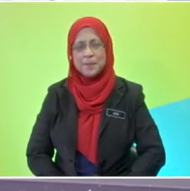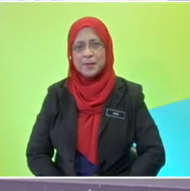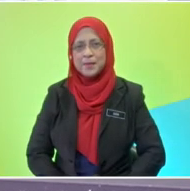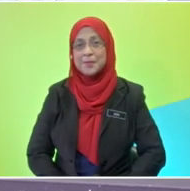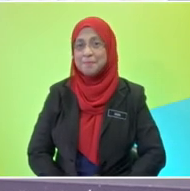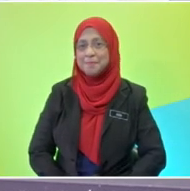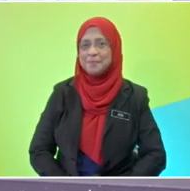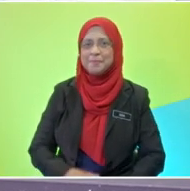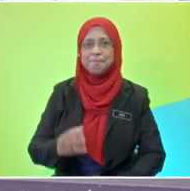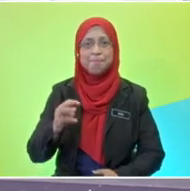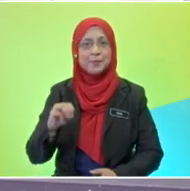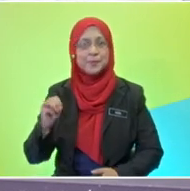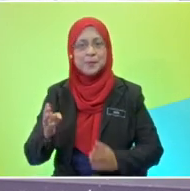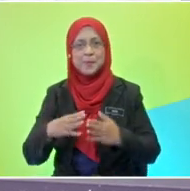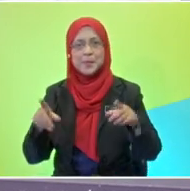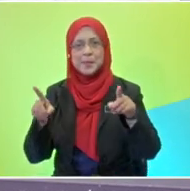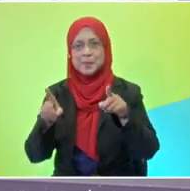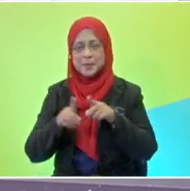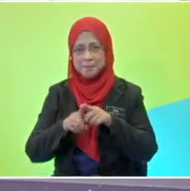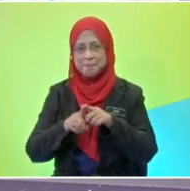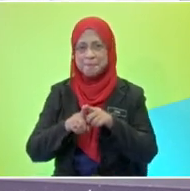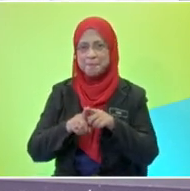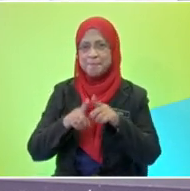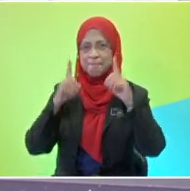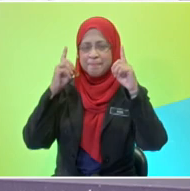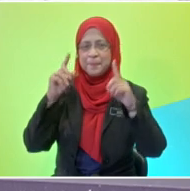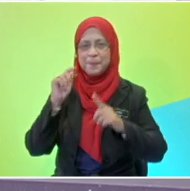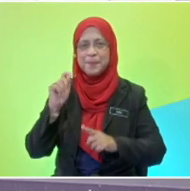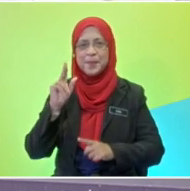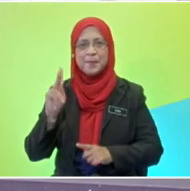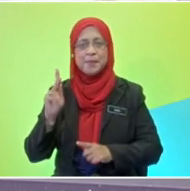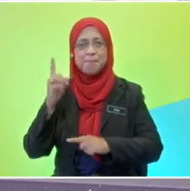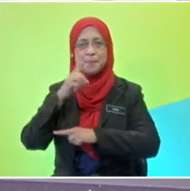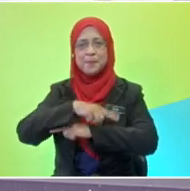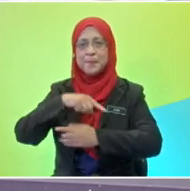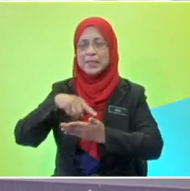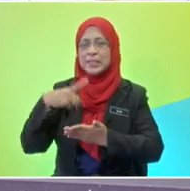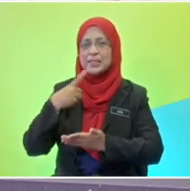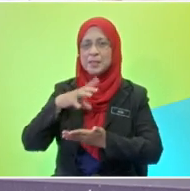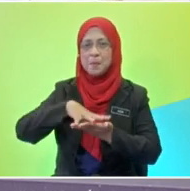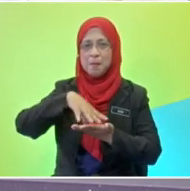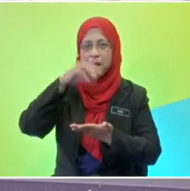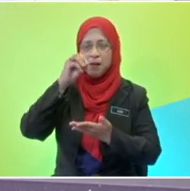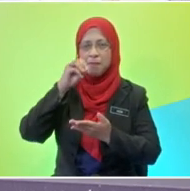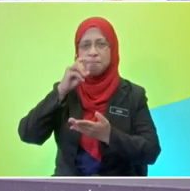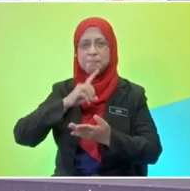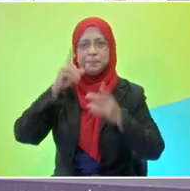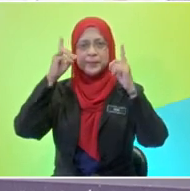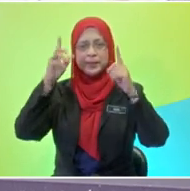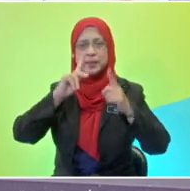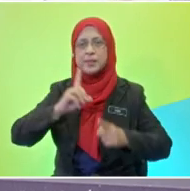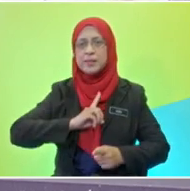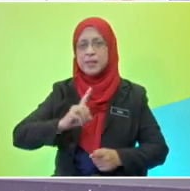by anda bersama dengan kami dalam slot menengah rendah Didik diri Kevin dan hari ini kita belajar mata pelajaran Pendidikan Islam